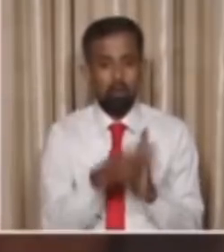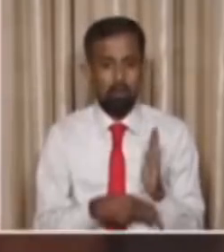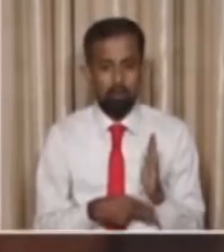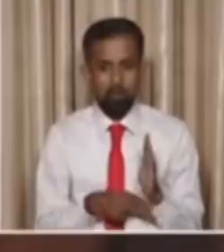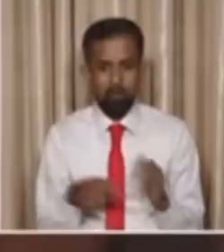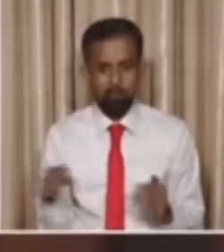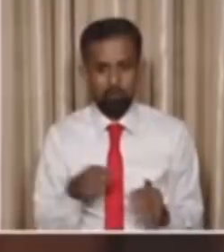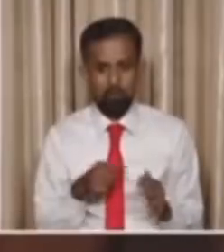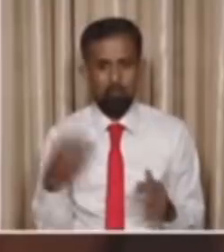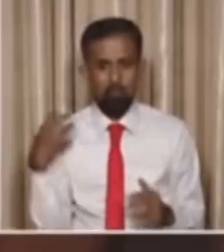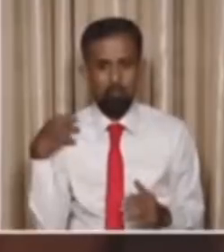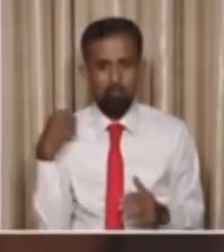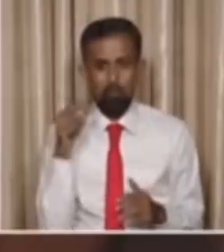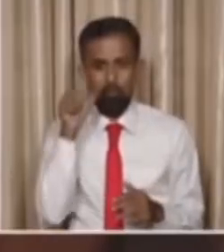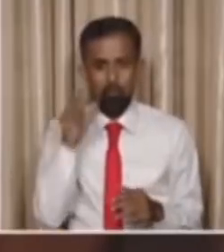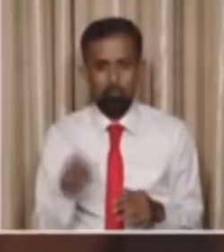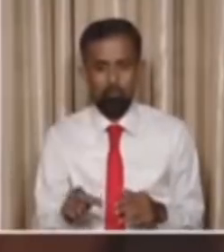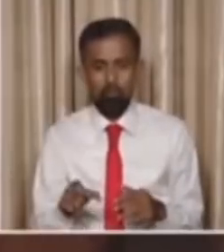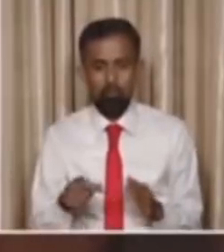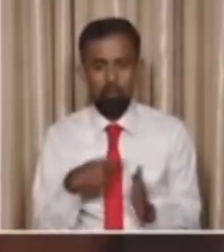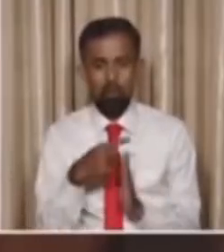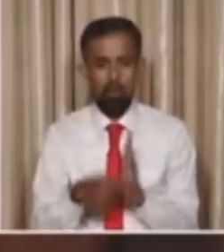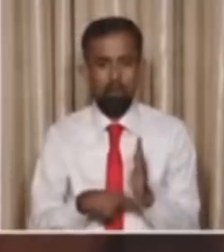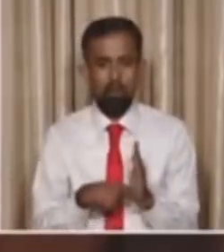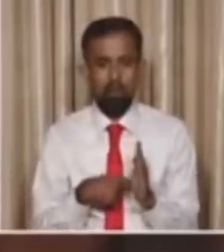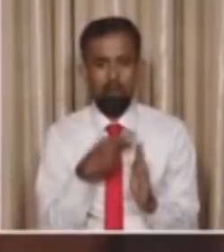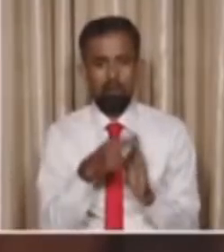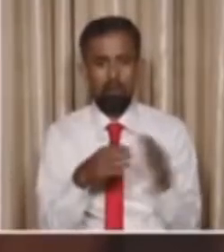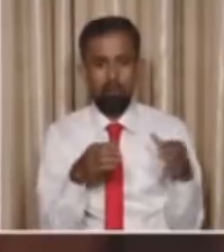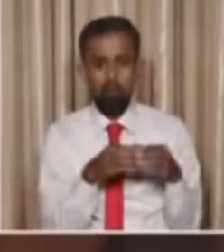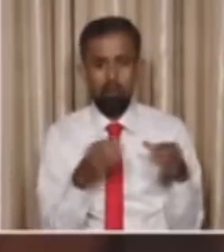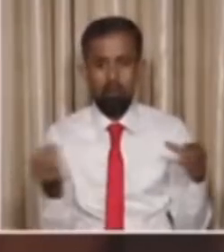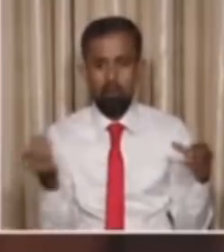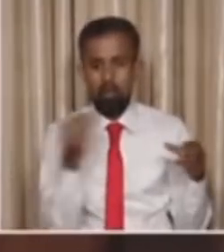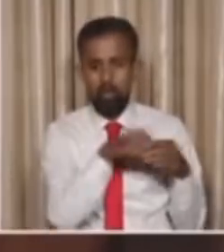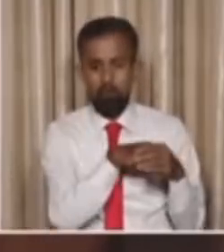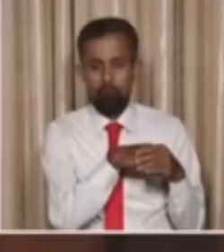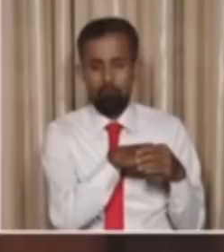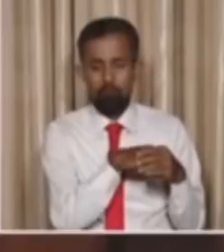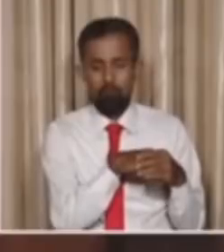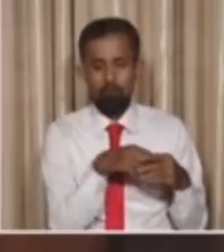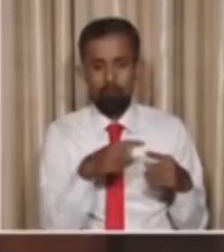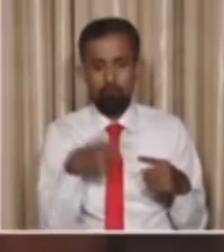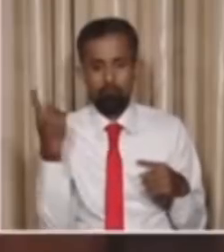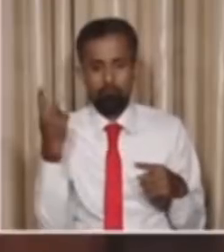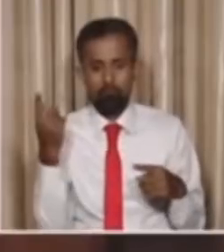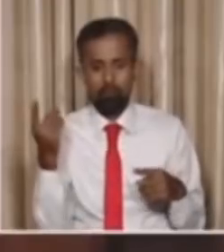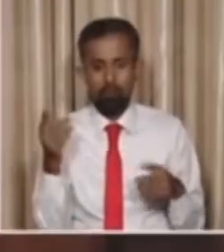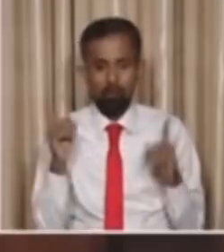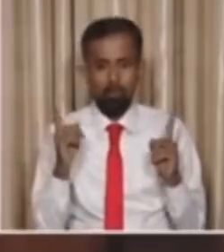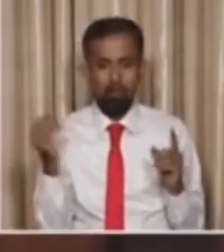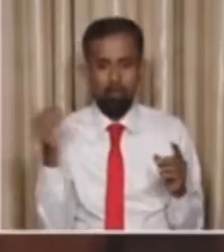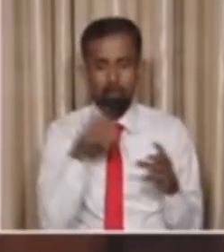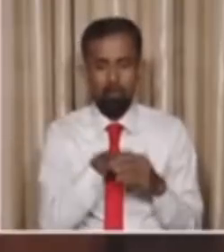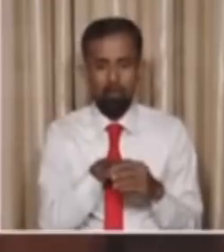හිතන්නේ ලංකාවේ මුස්ලිම් ක්‍රීඩකයෙක් මේ රටේ ජාතික ජාතික කණ්ඩායමේ ෆවිස් මාරුෆ් පෙර වෙන සෙල්ලම් කරාද කියන කිඹුලවත්